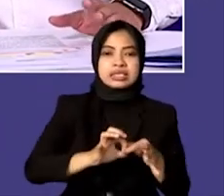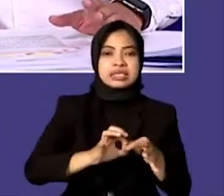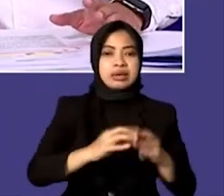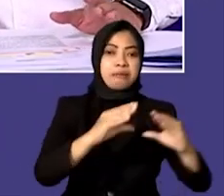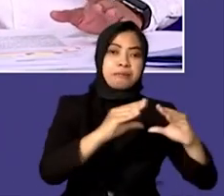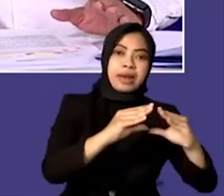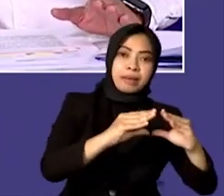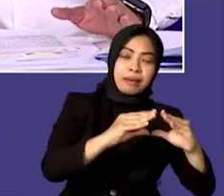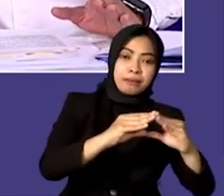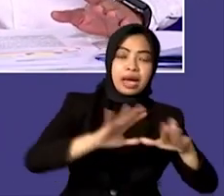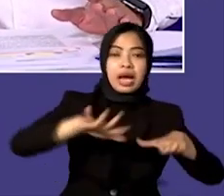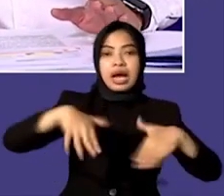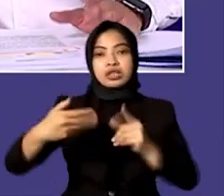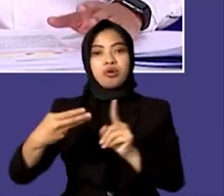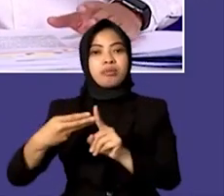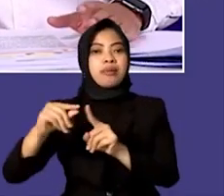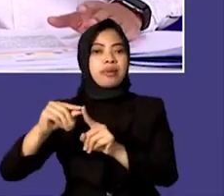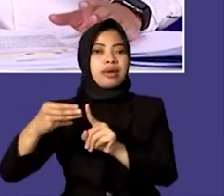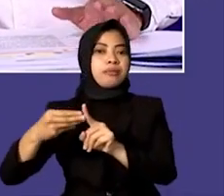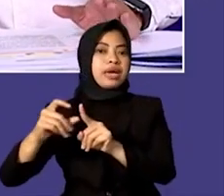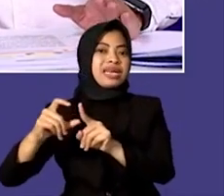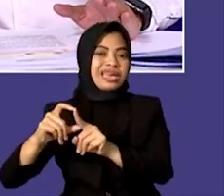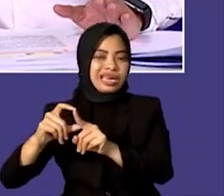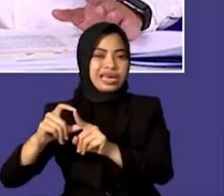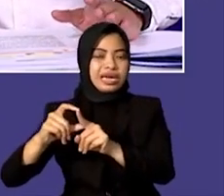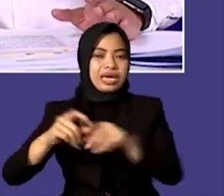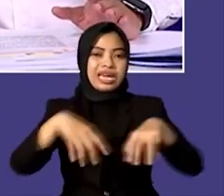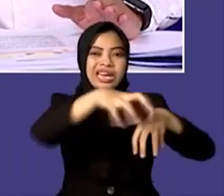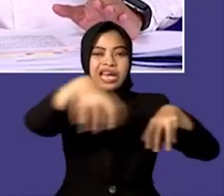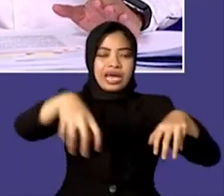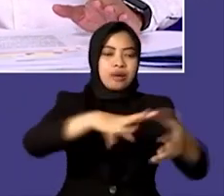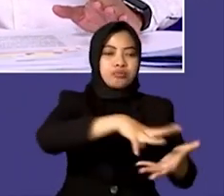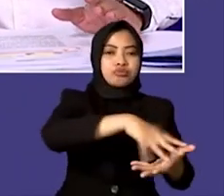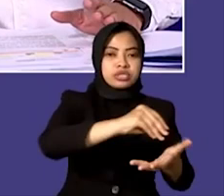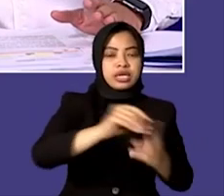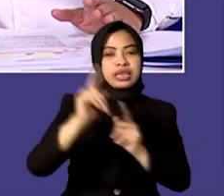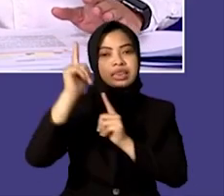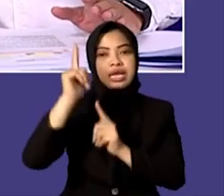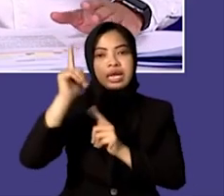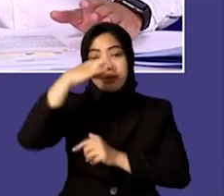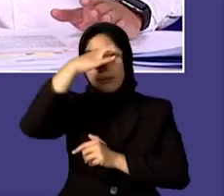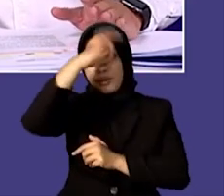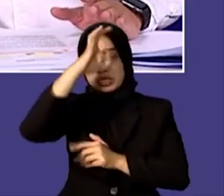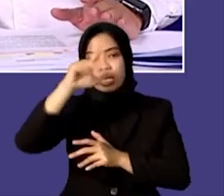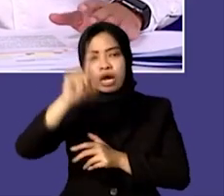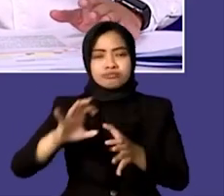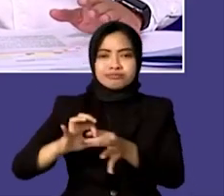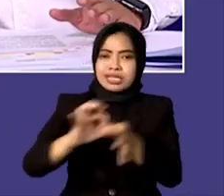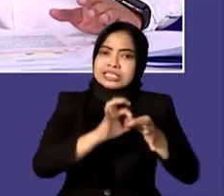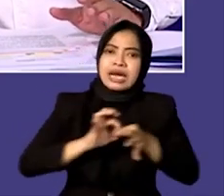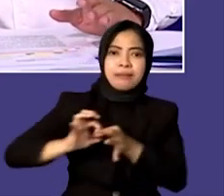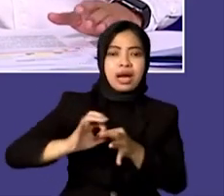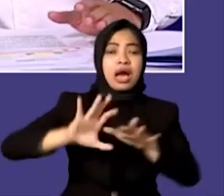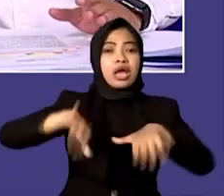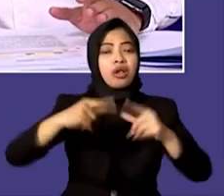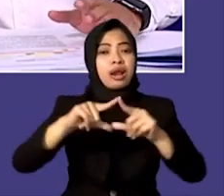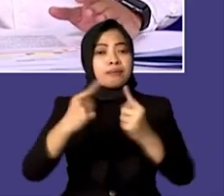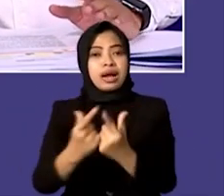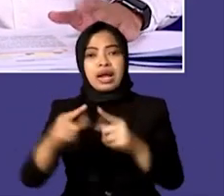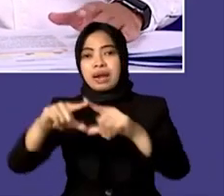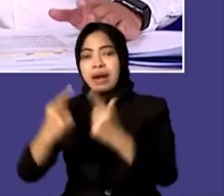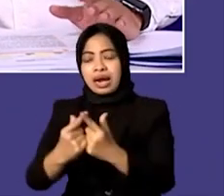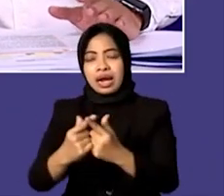BNPB dan BPBD TNI dan Polri serta lembaga terkait lainnya